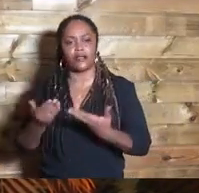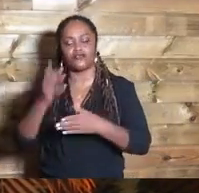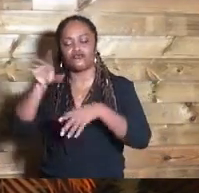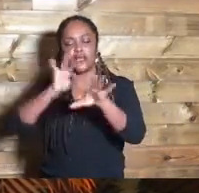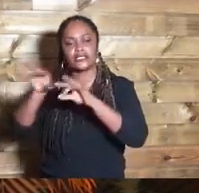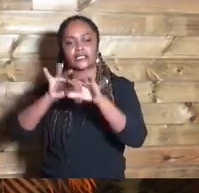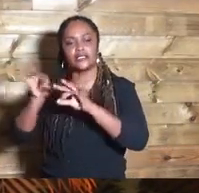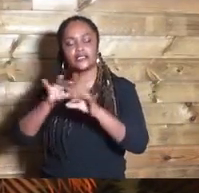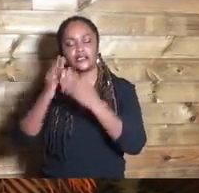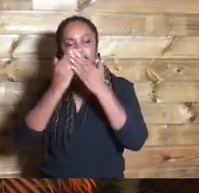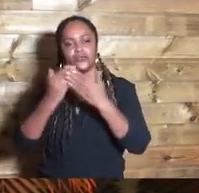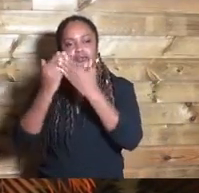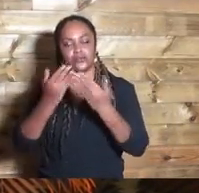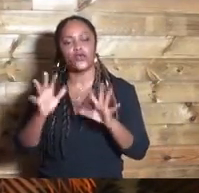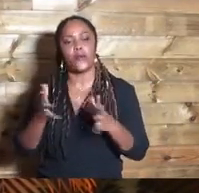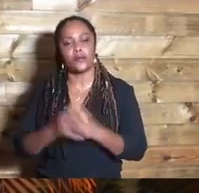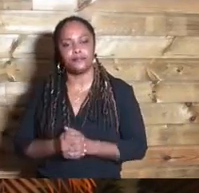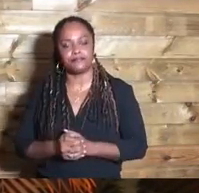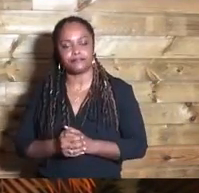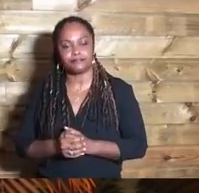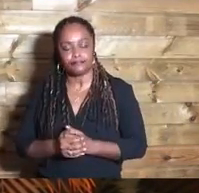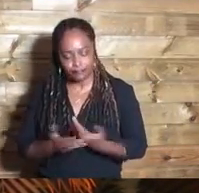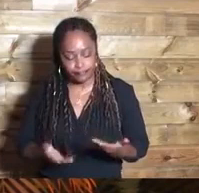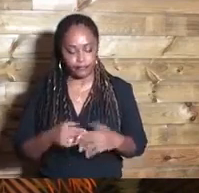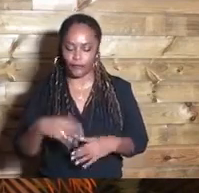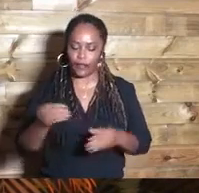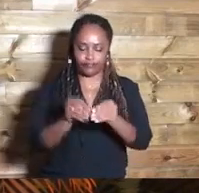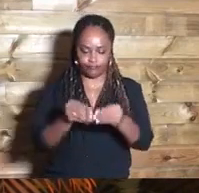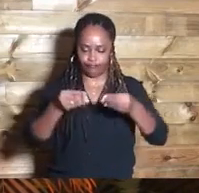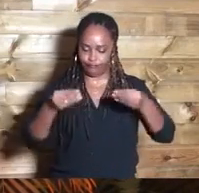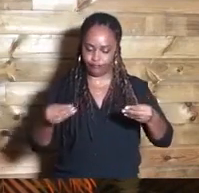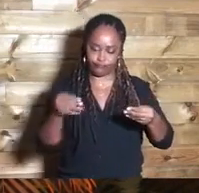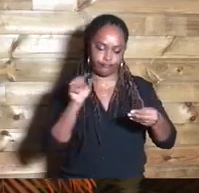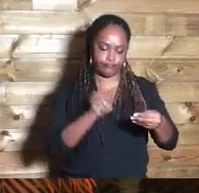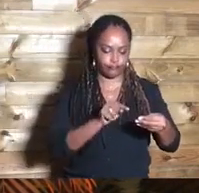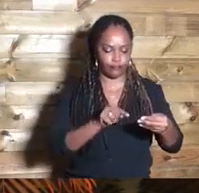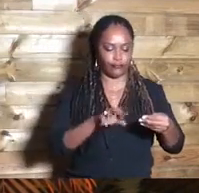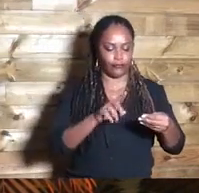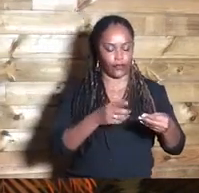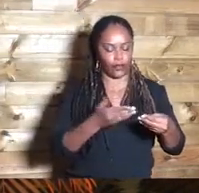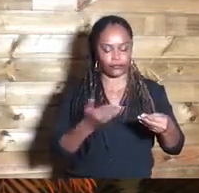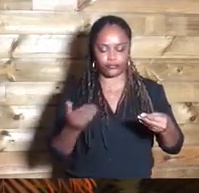Yo ka bay un petit fascicule à la France. Il n'y a qu'à parler d'énergie,